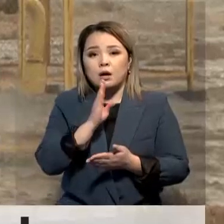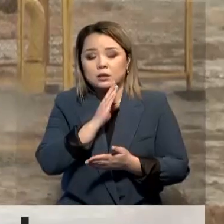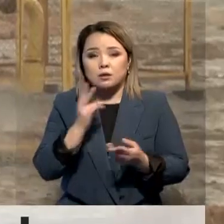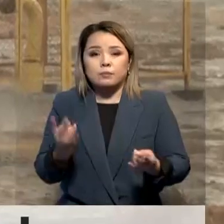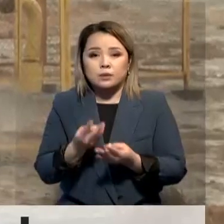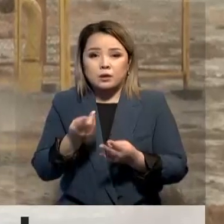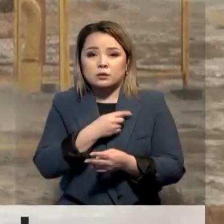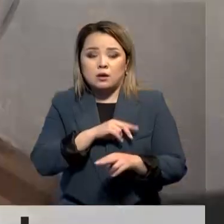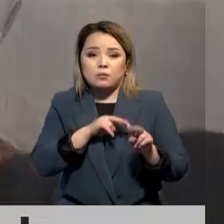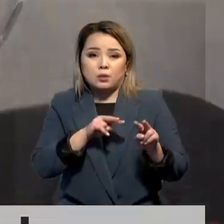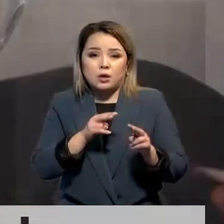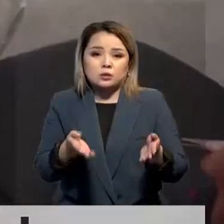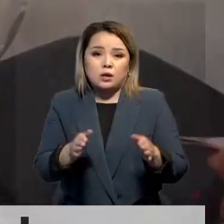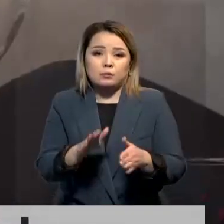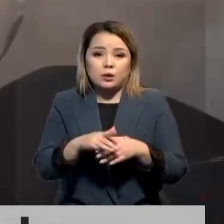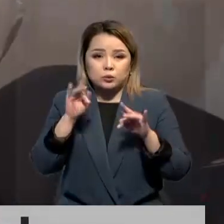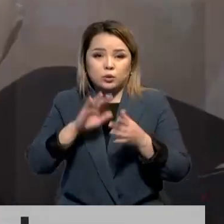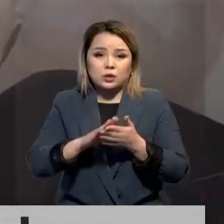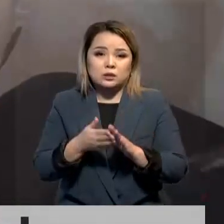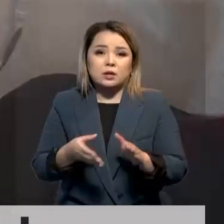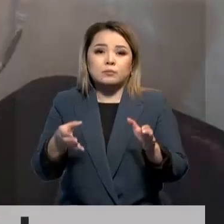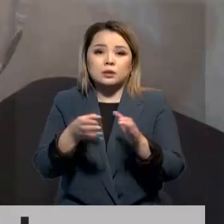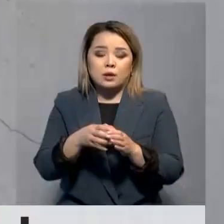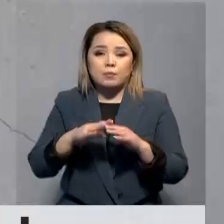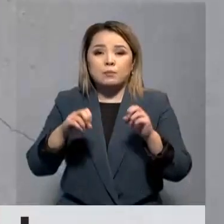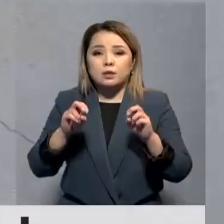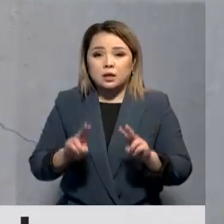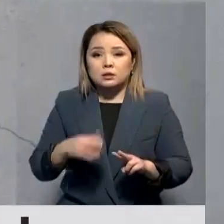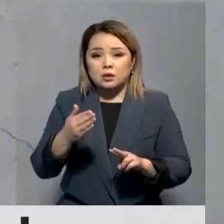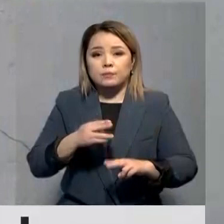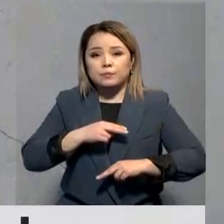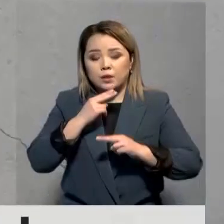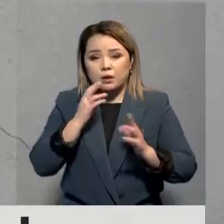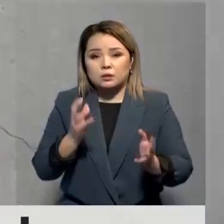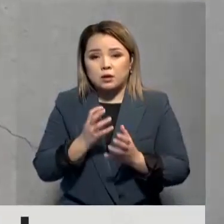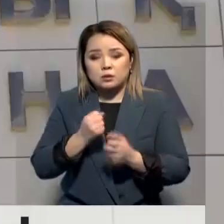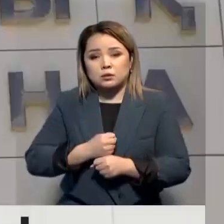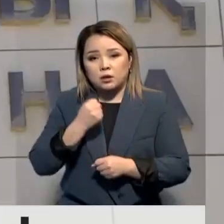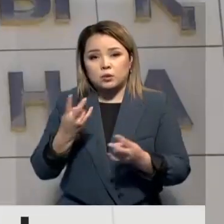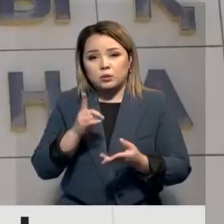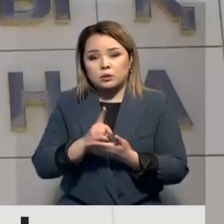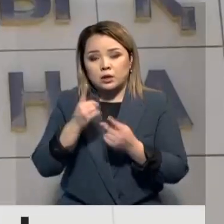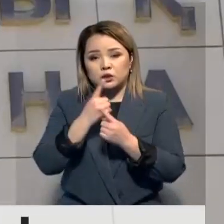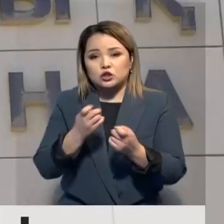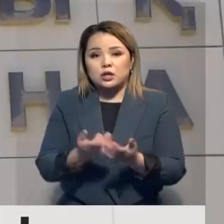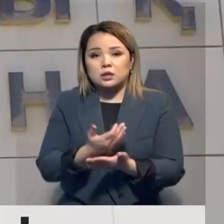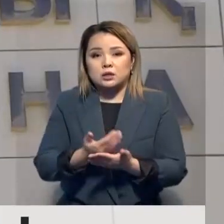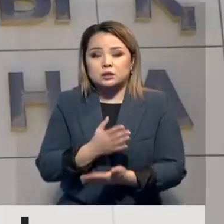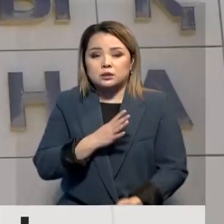әлі дәрігерлердің бақылауында. Төтенше жағдайлар департаментінің мамандары сақтық шараларын қатаң сақтауды ескертеді.